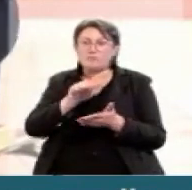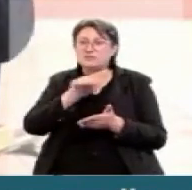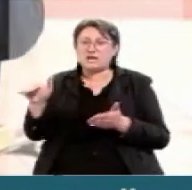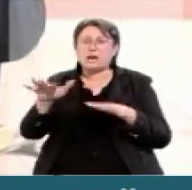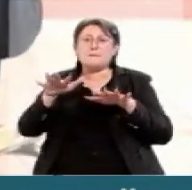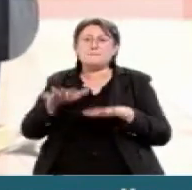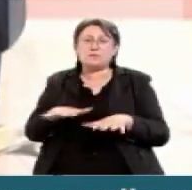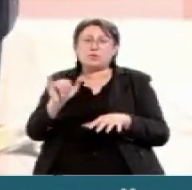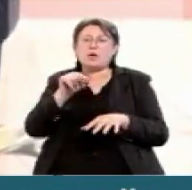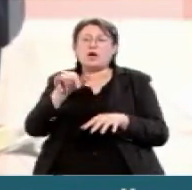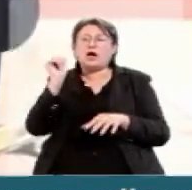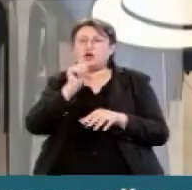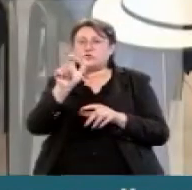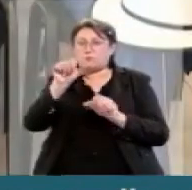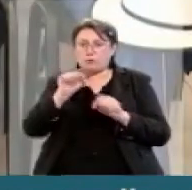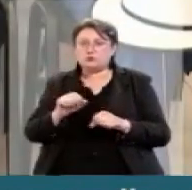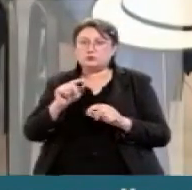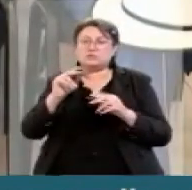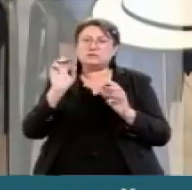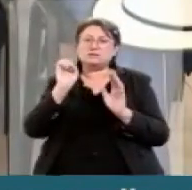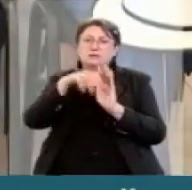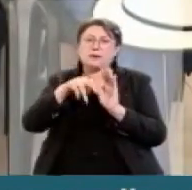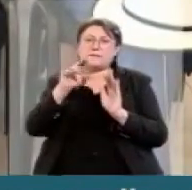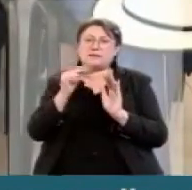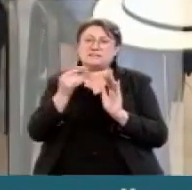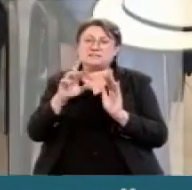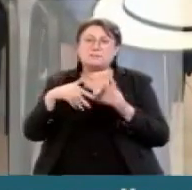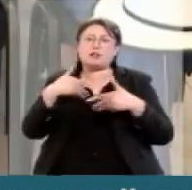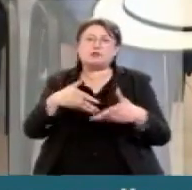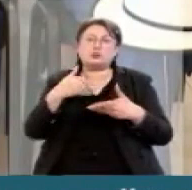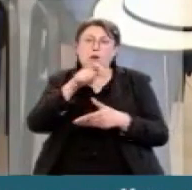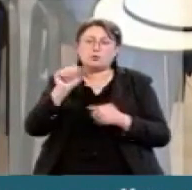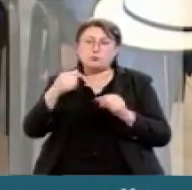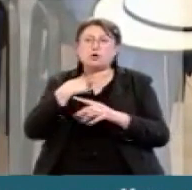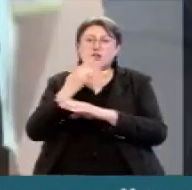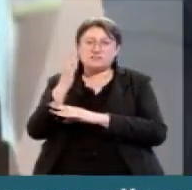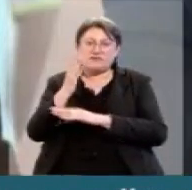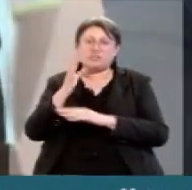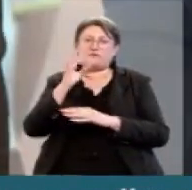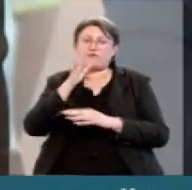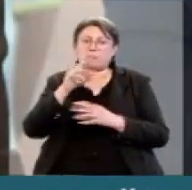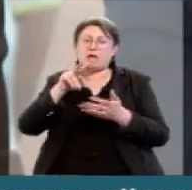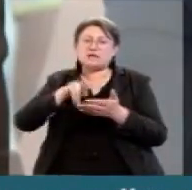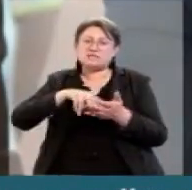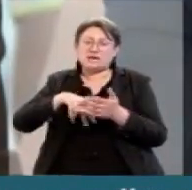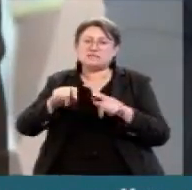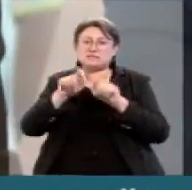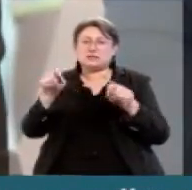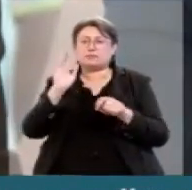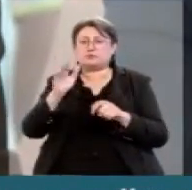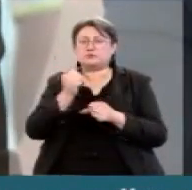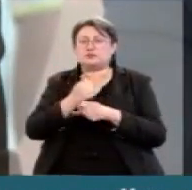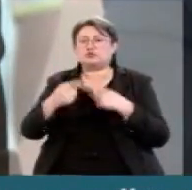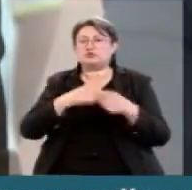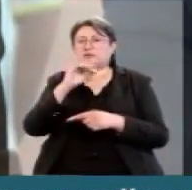официальная платформа, куда каждый гражданин сможет загрузить петицию. В приложении люди смогут голосовать, вход и регистрацию создатели планируют